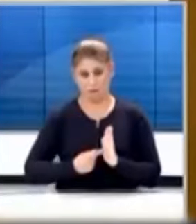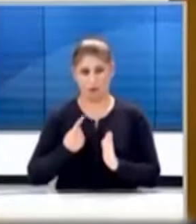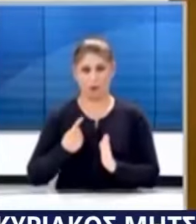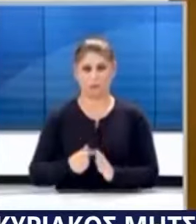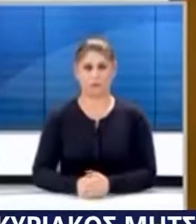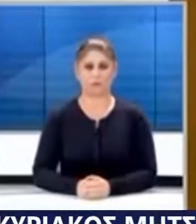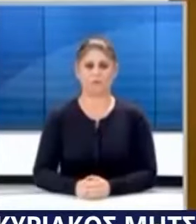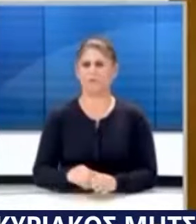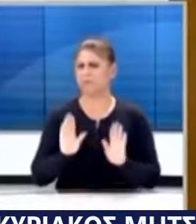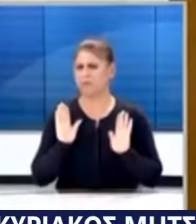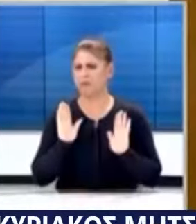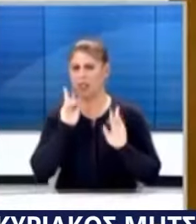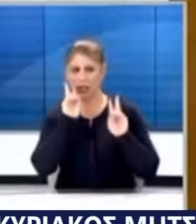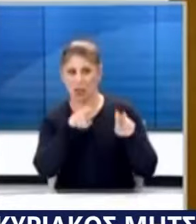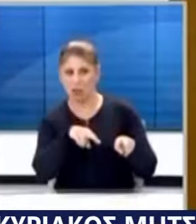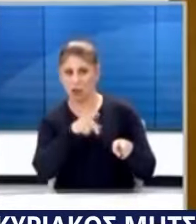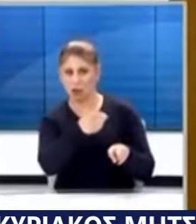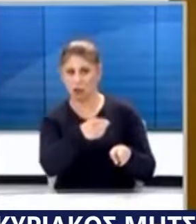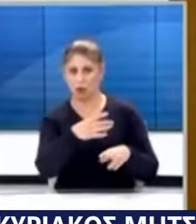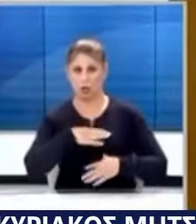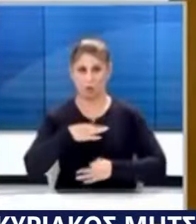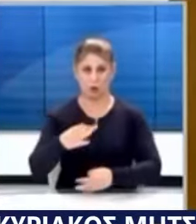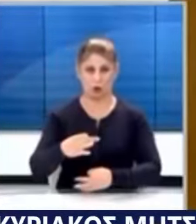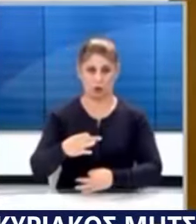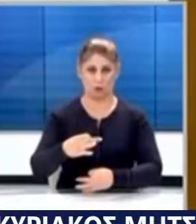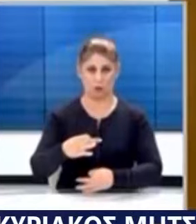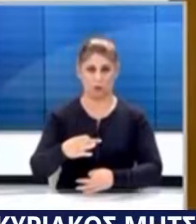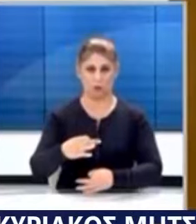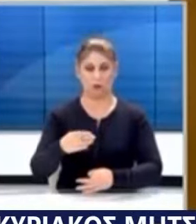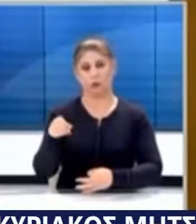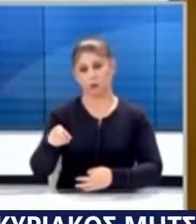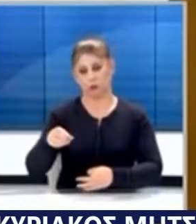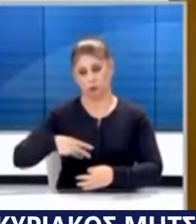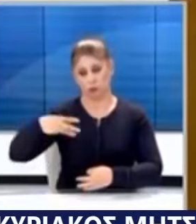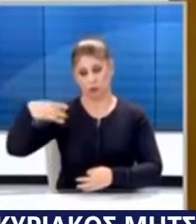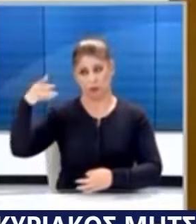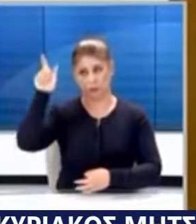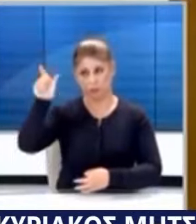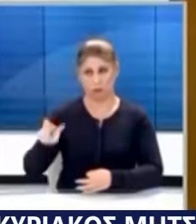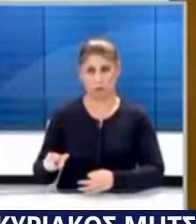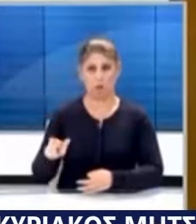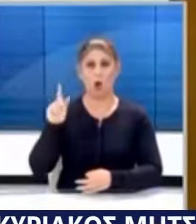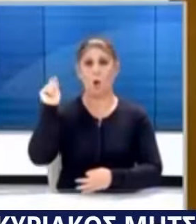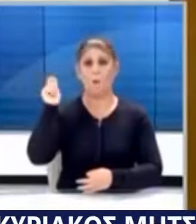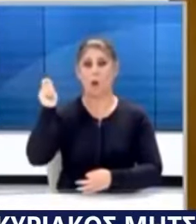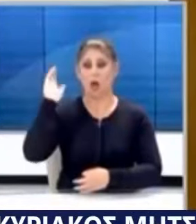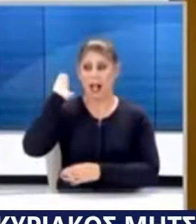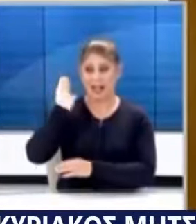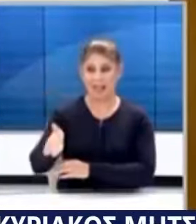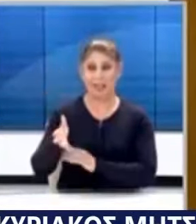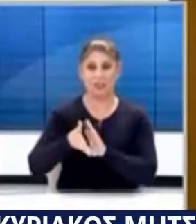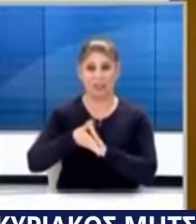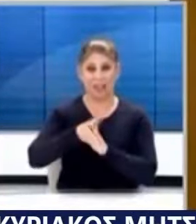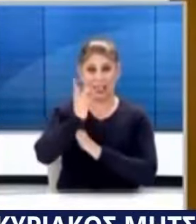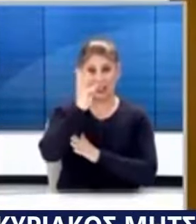Ότι δεν αναγνωρίζω ως εκπρόσωπο της αξιωματικής αντιπολίτευσης έναν πολιτικό καταδικασμένο